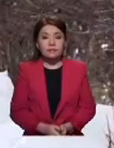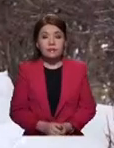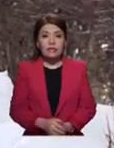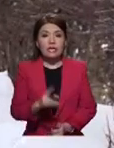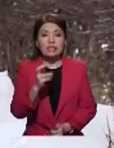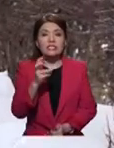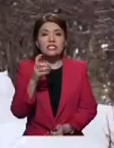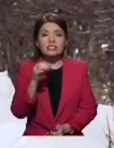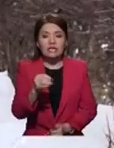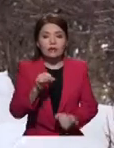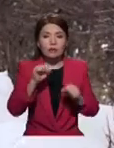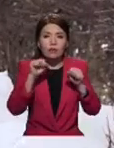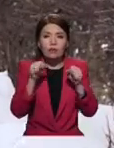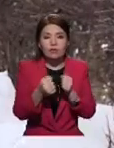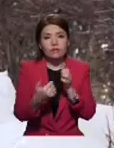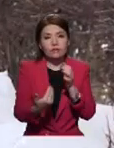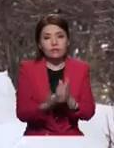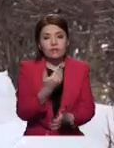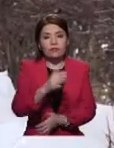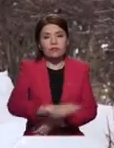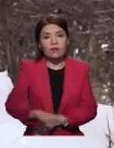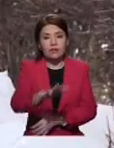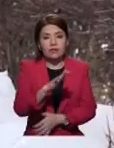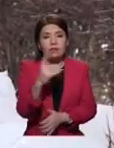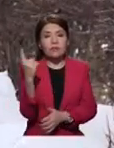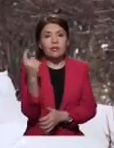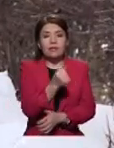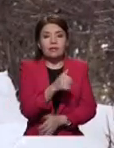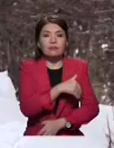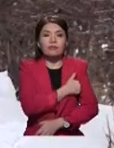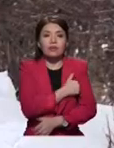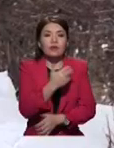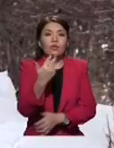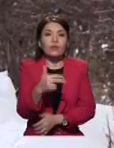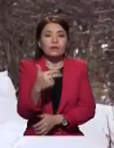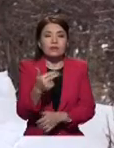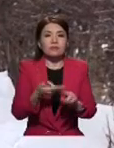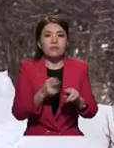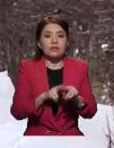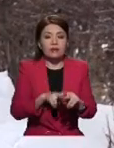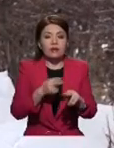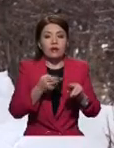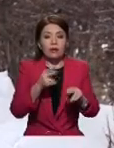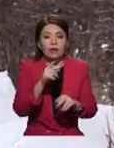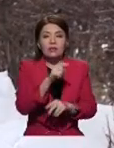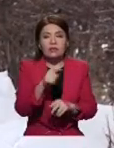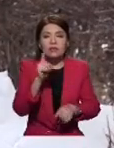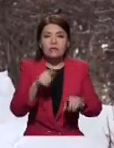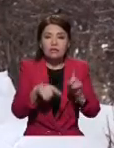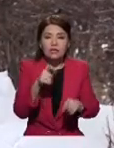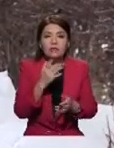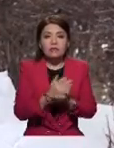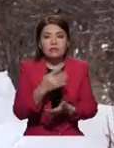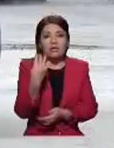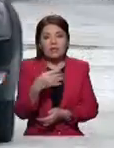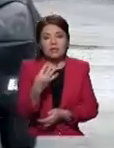Қызылжарда аяздың беті қайта бастады. Аймақта бір апта бойы сынап бағанасы 30 градустан түспет, ал кейбір күндері тіпті 40-қа